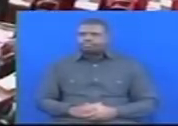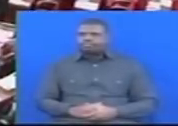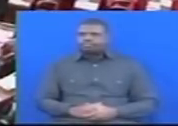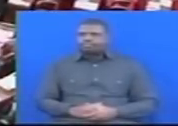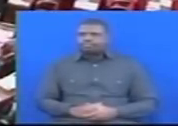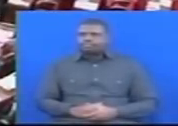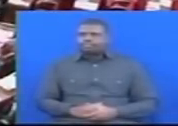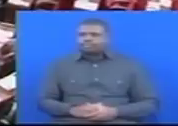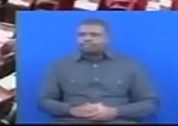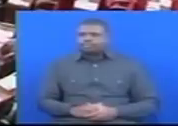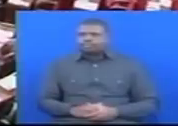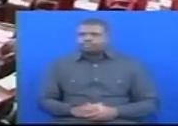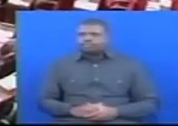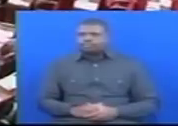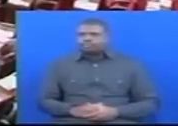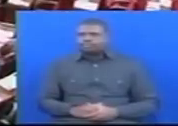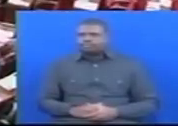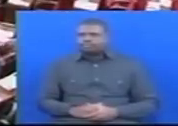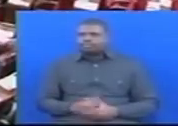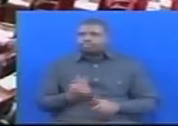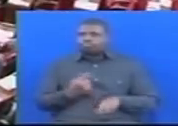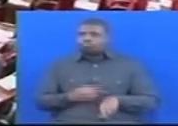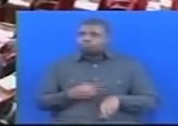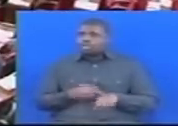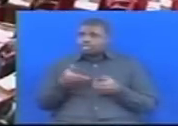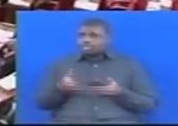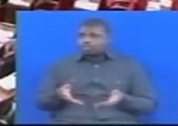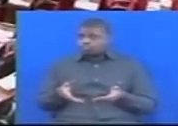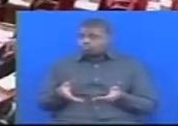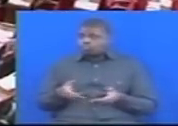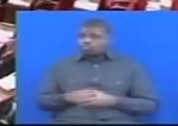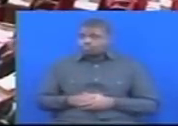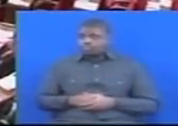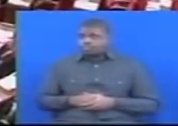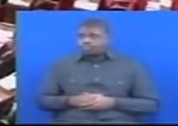Mtaona heshima muda wetu, na leo tuna